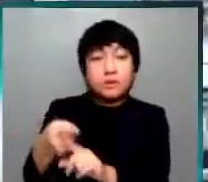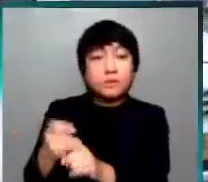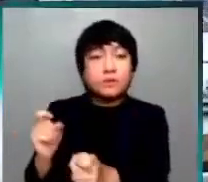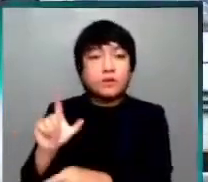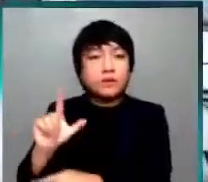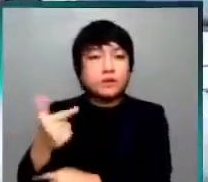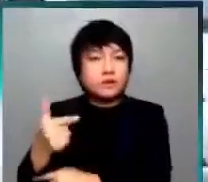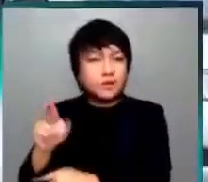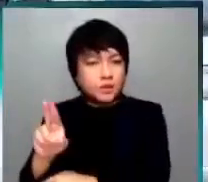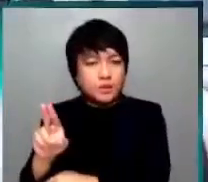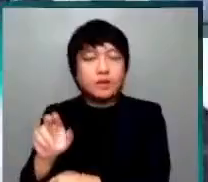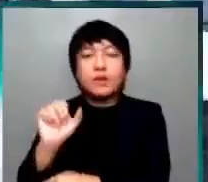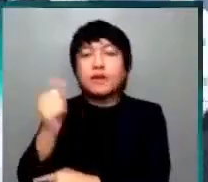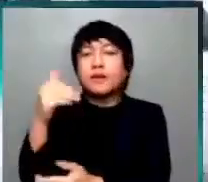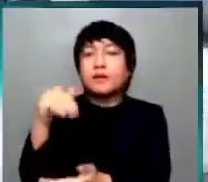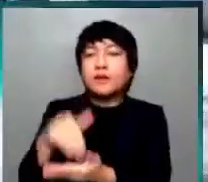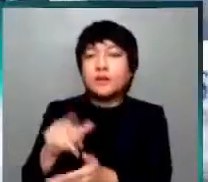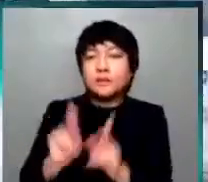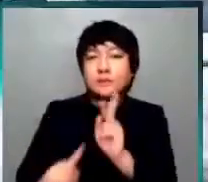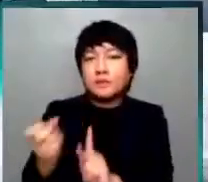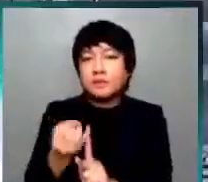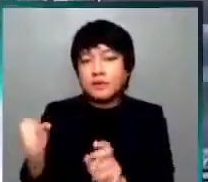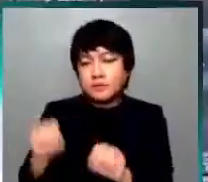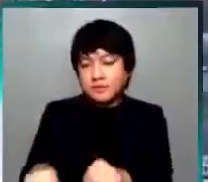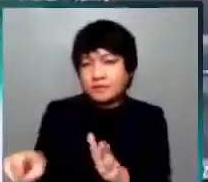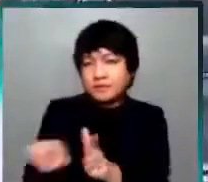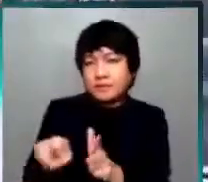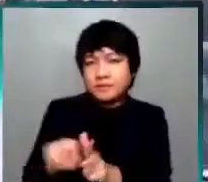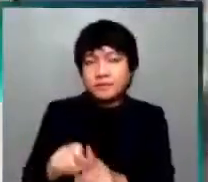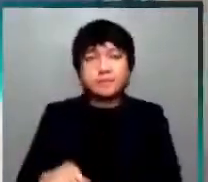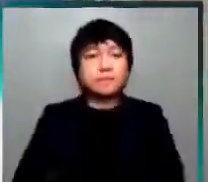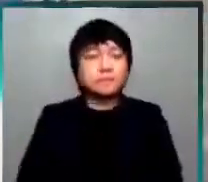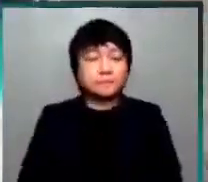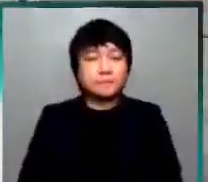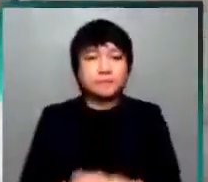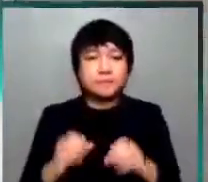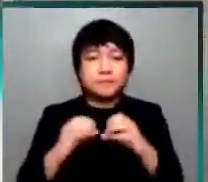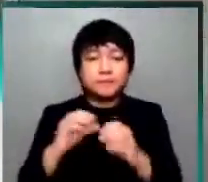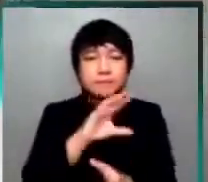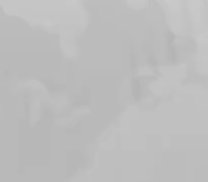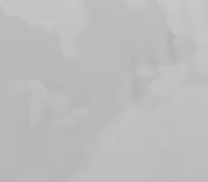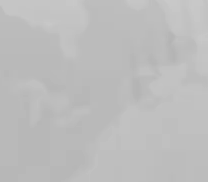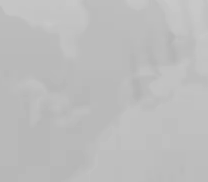pasahero. Bernadette Reyes, nagbabalita para sa GMA Integrated News.